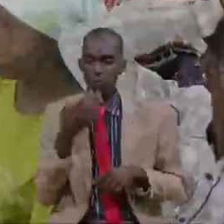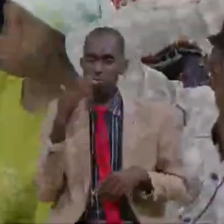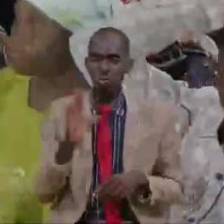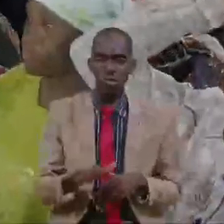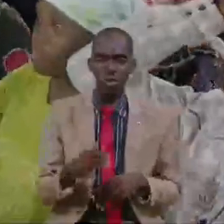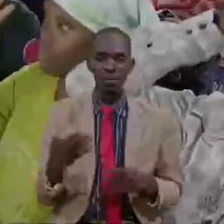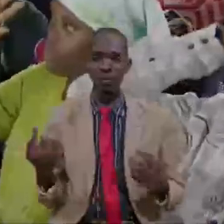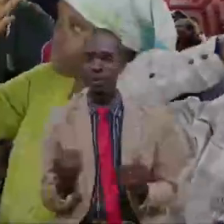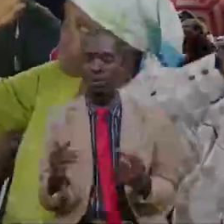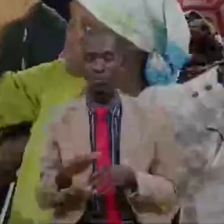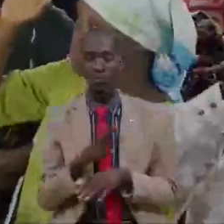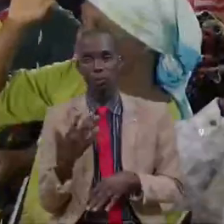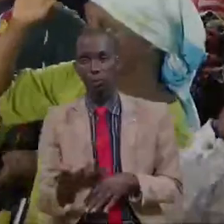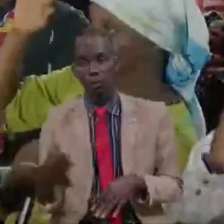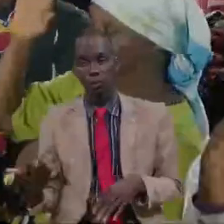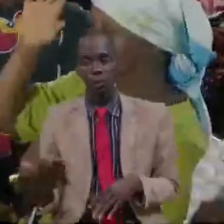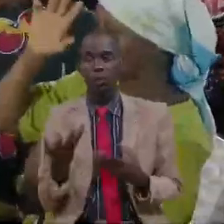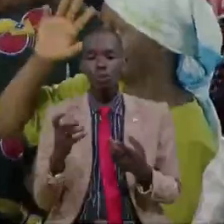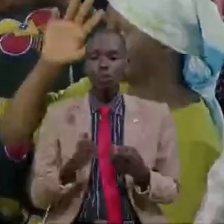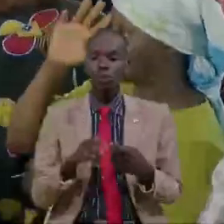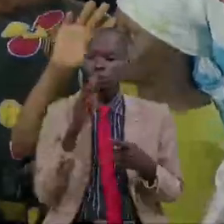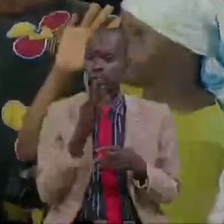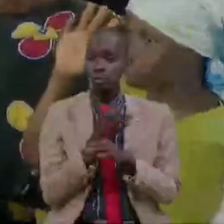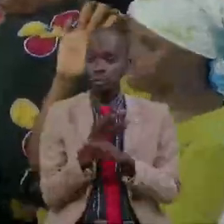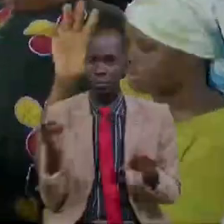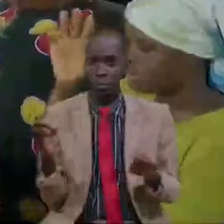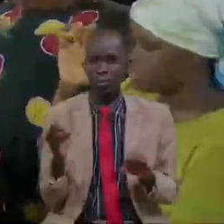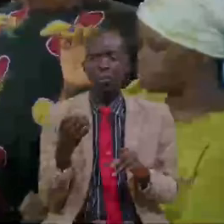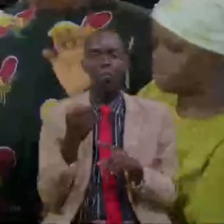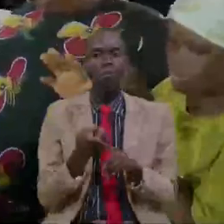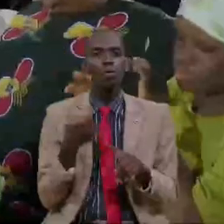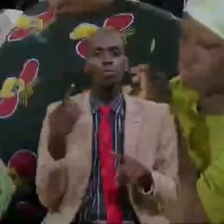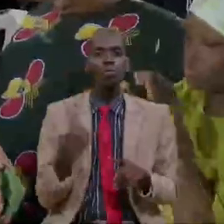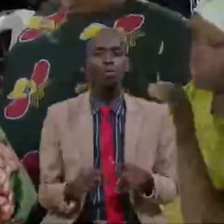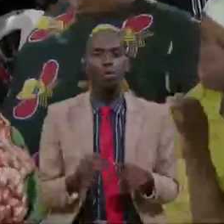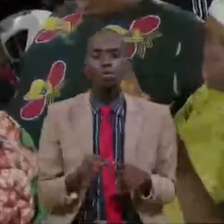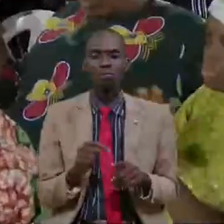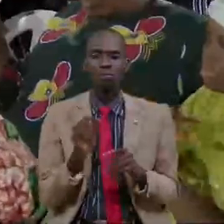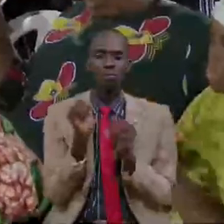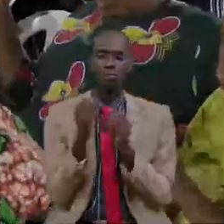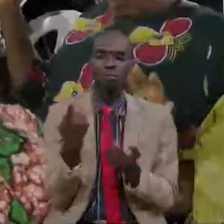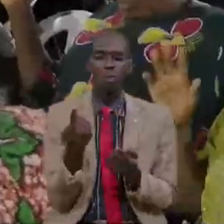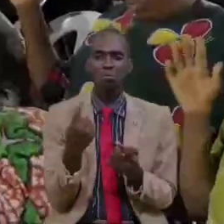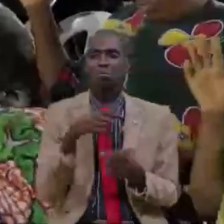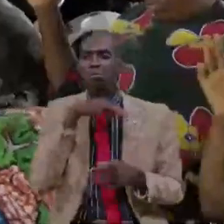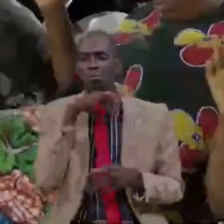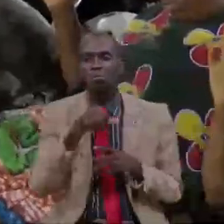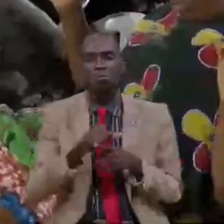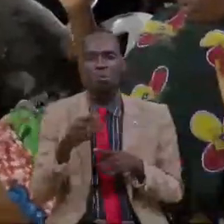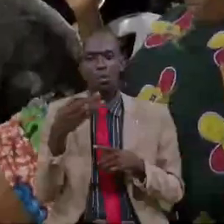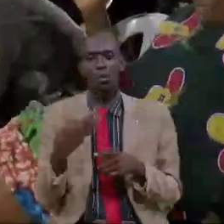La corruption. De l'amour des ténèbres. Corruption. De l'amour de l'argent.